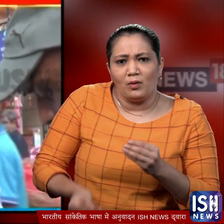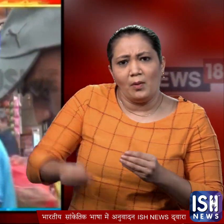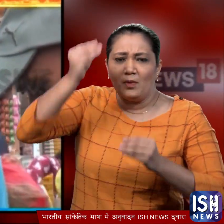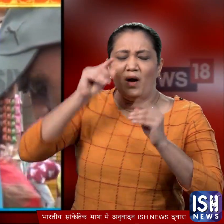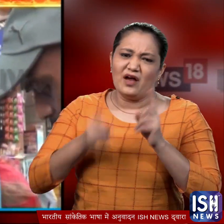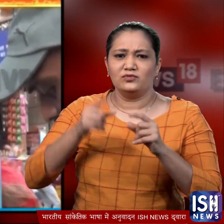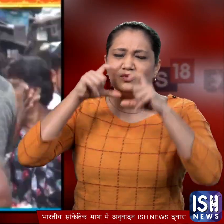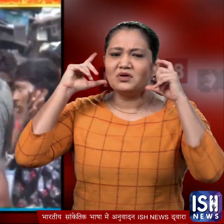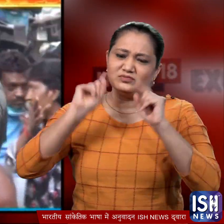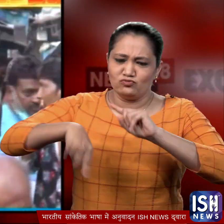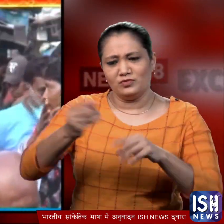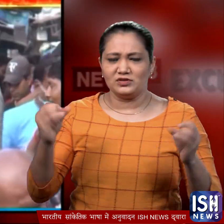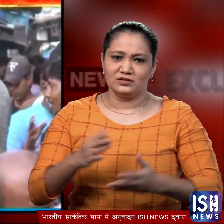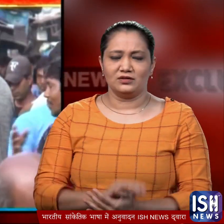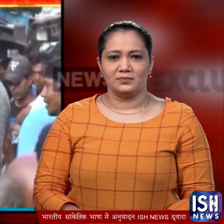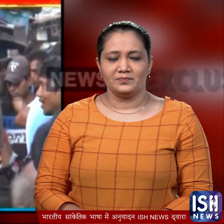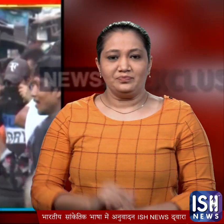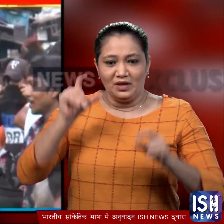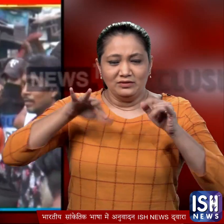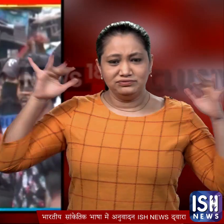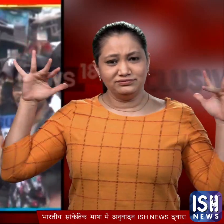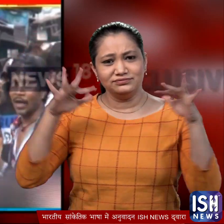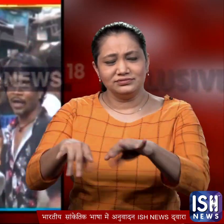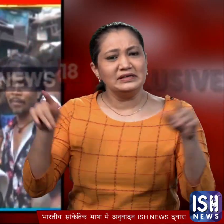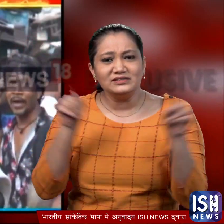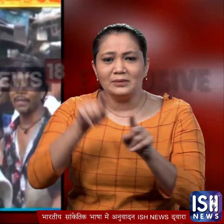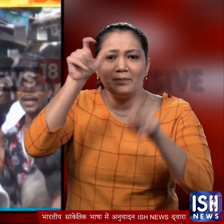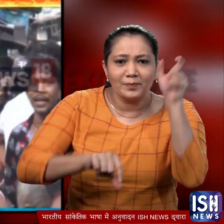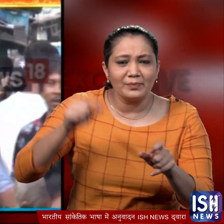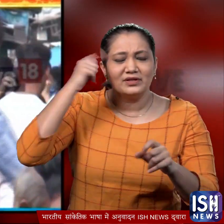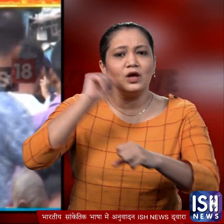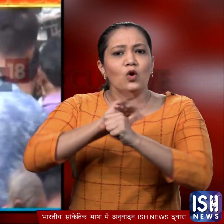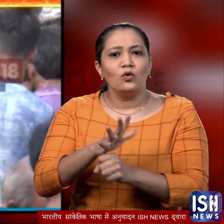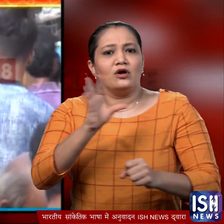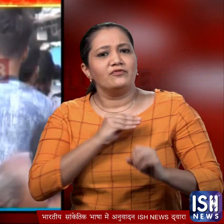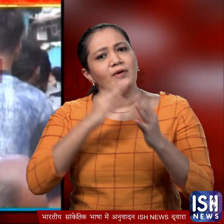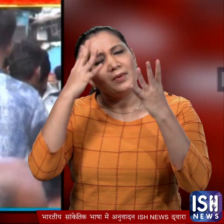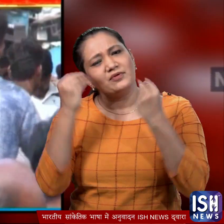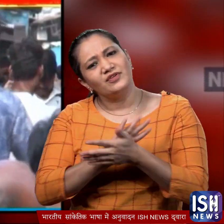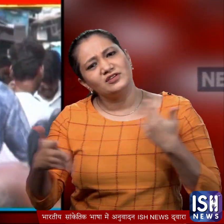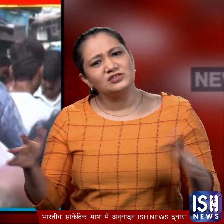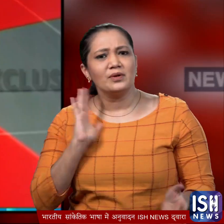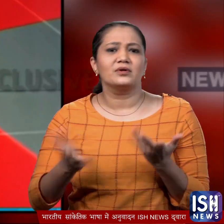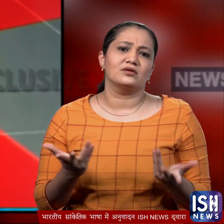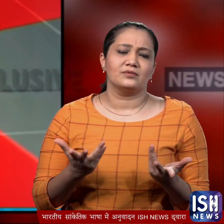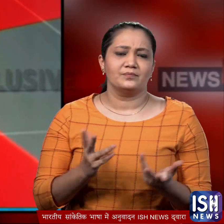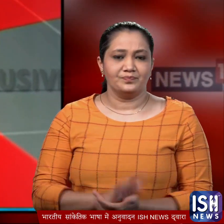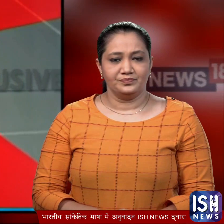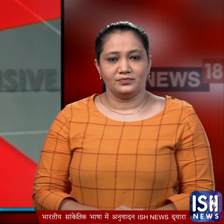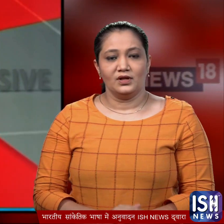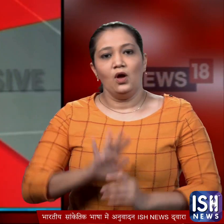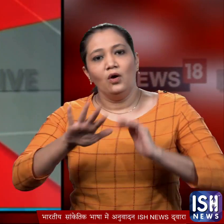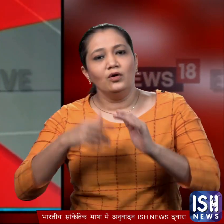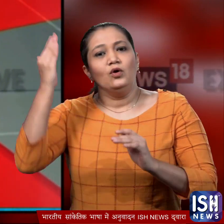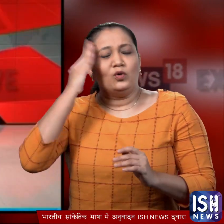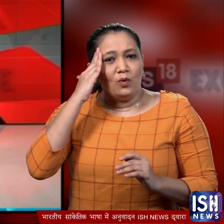भाई लगाना ही पड़ेगा कल से। बाजारों की ये भीड़ देखकर ऐसा लगता है कि लोगों के मन से कोरोना का डर खत्म हो चुका है, या फिर यूं कहें कि वो